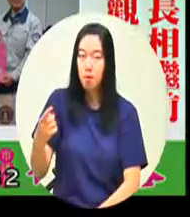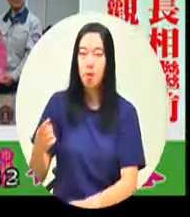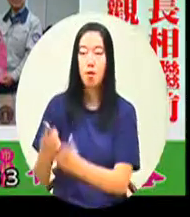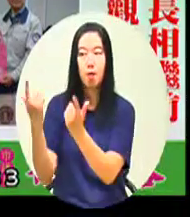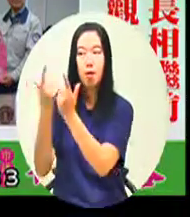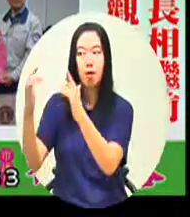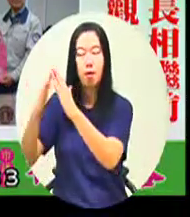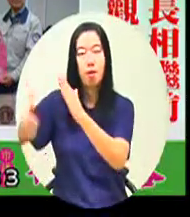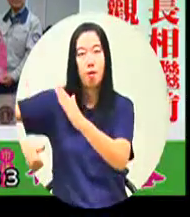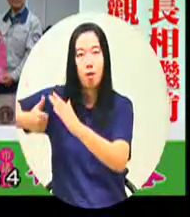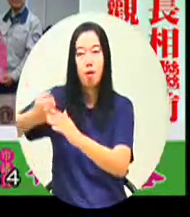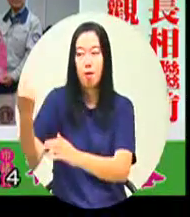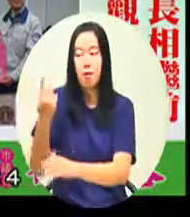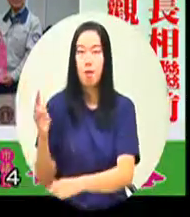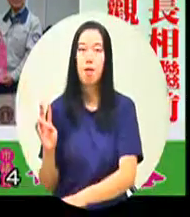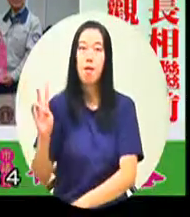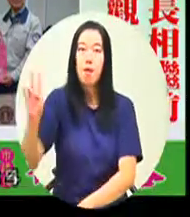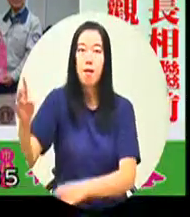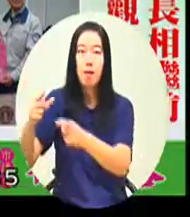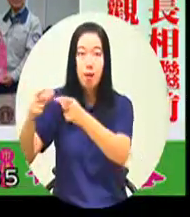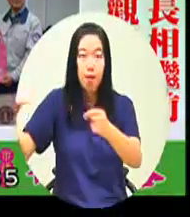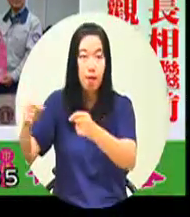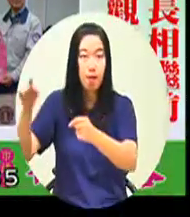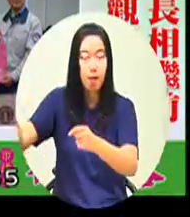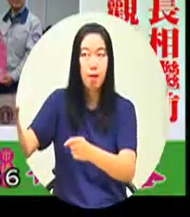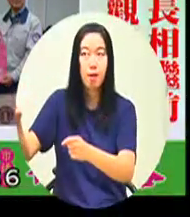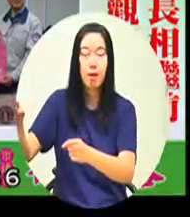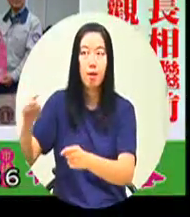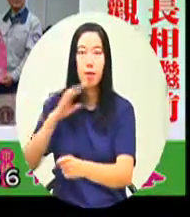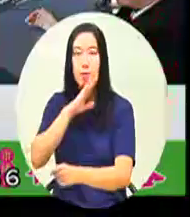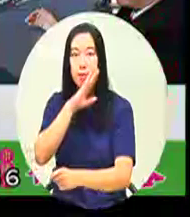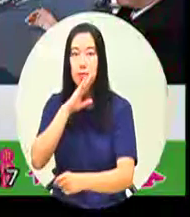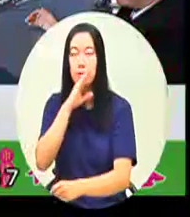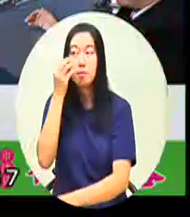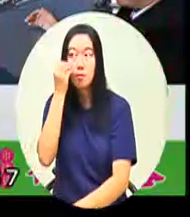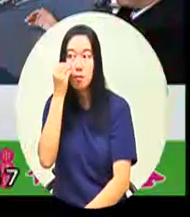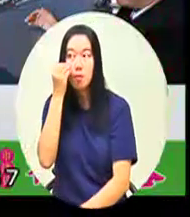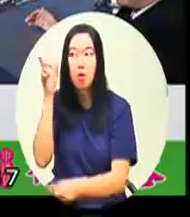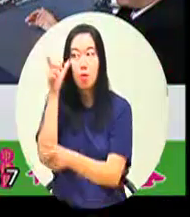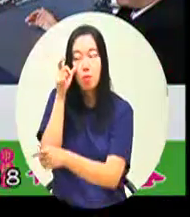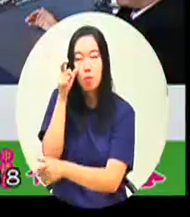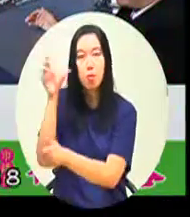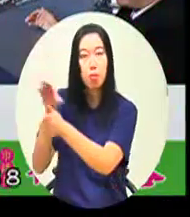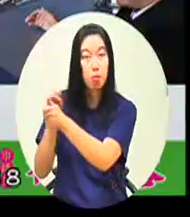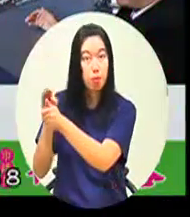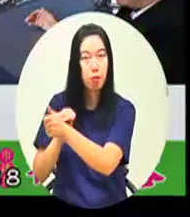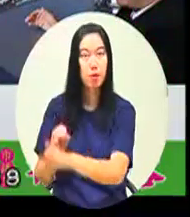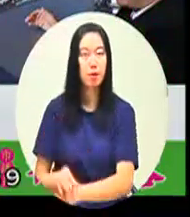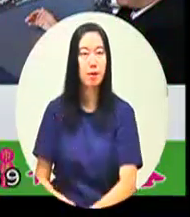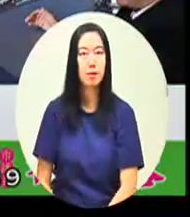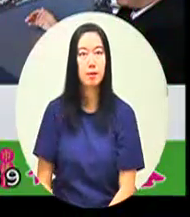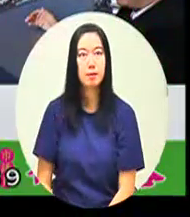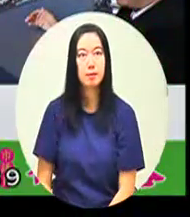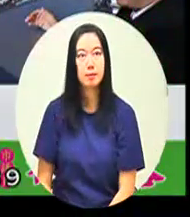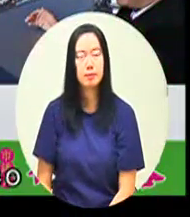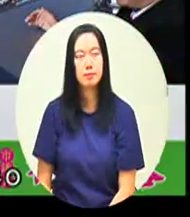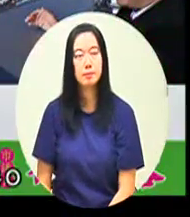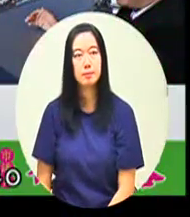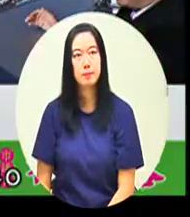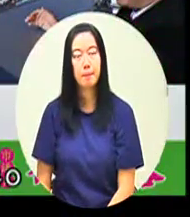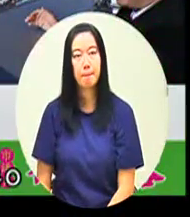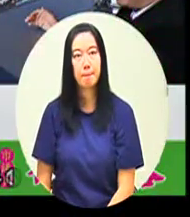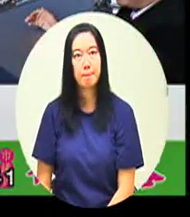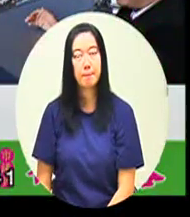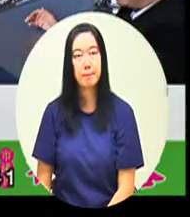继前往东京足地市场去观摩，这是一个很开心的事啊、那